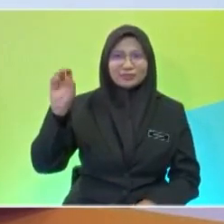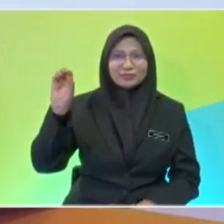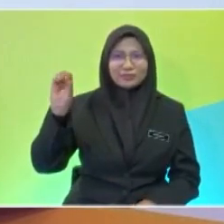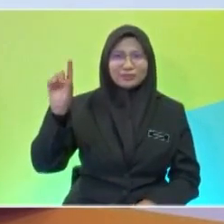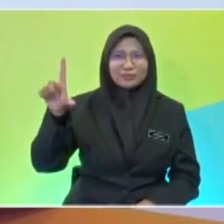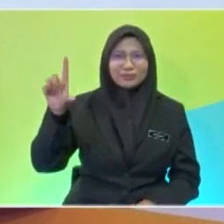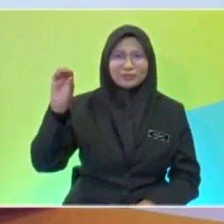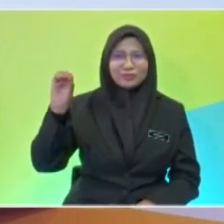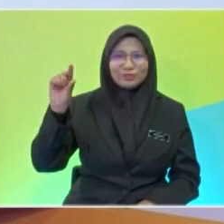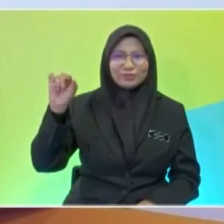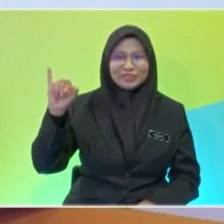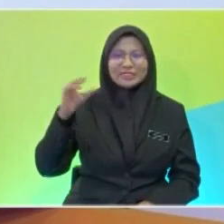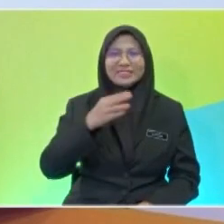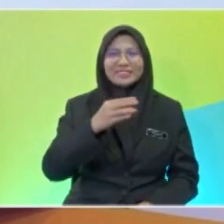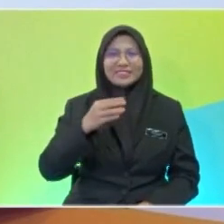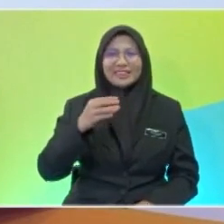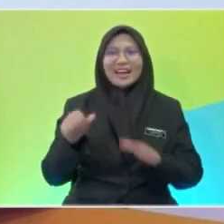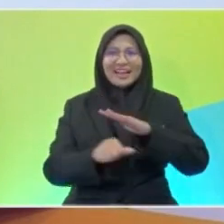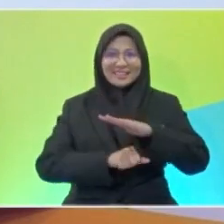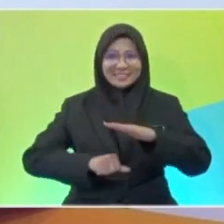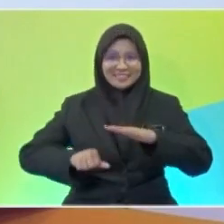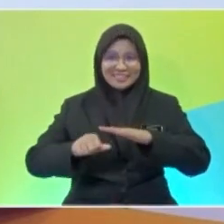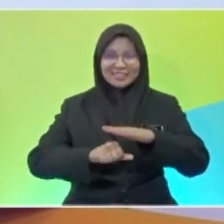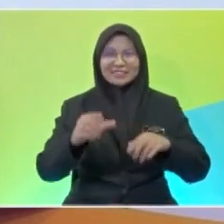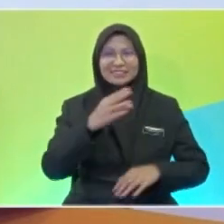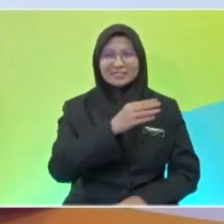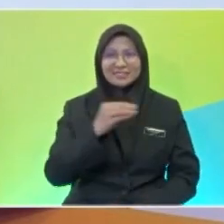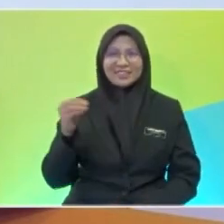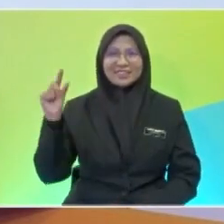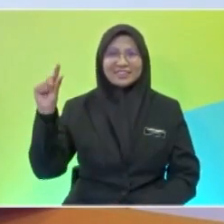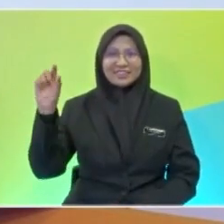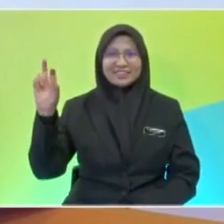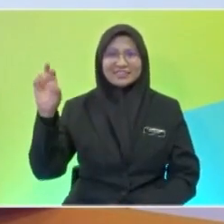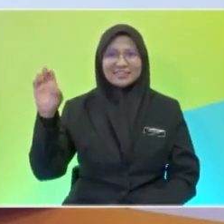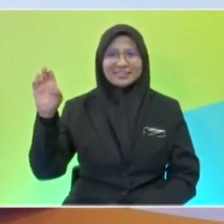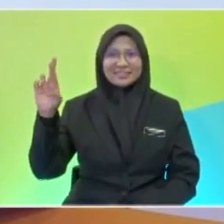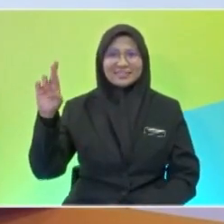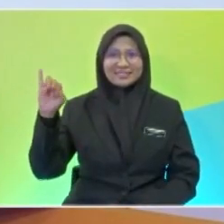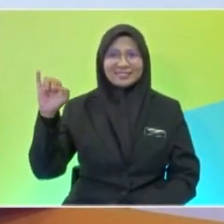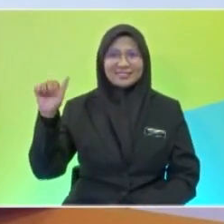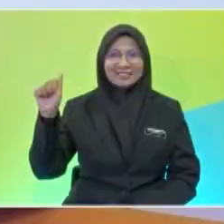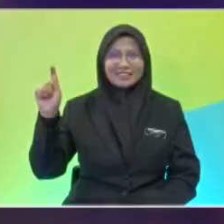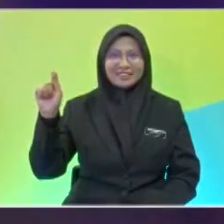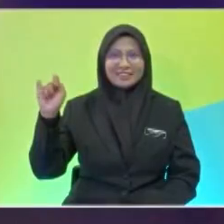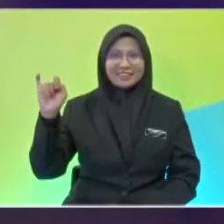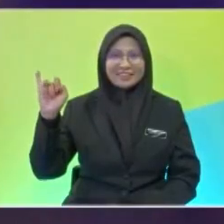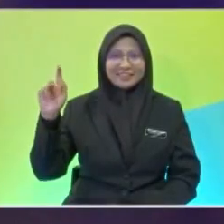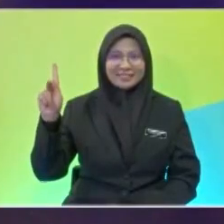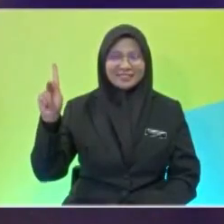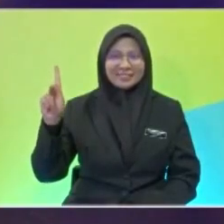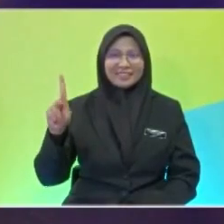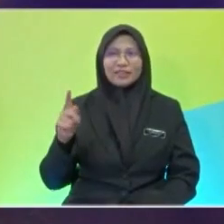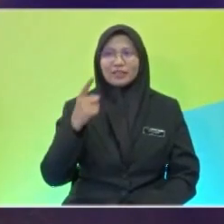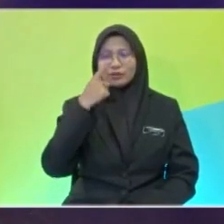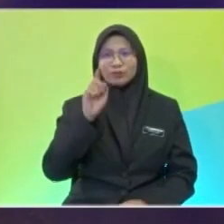bersama saya Ella akan memberikan fokus lagi dia juga mengenai aplikasi